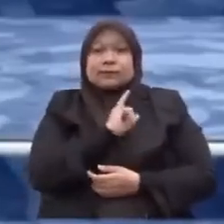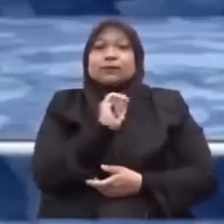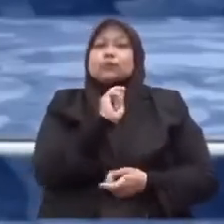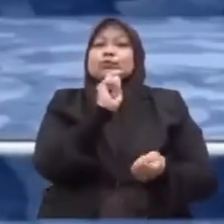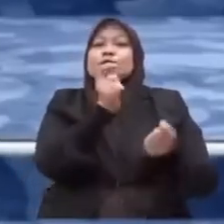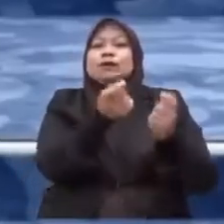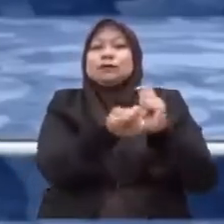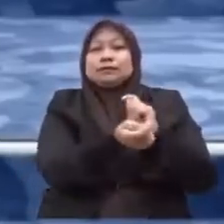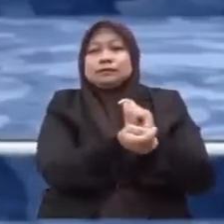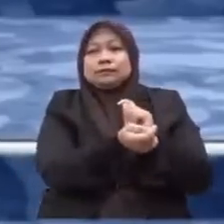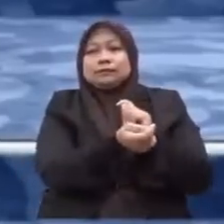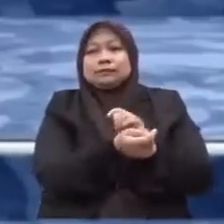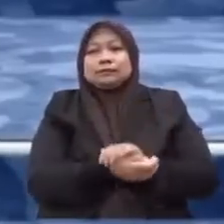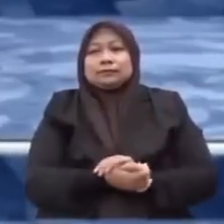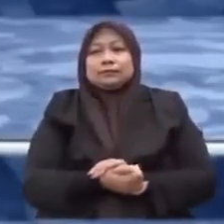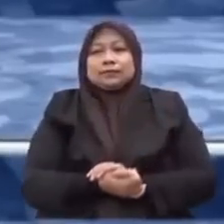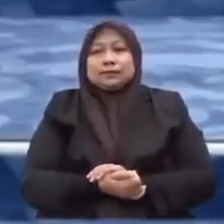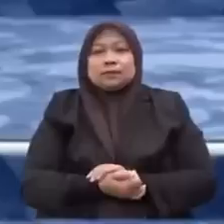suka